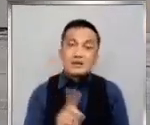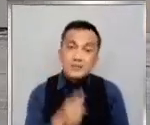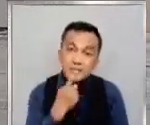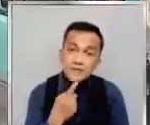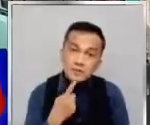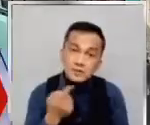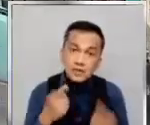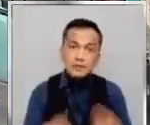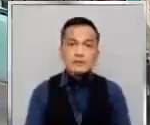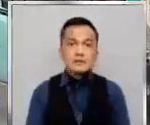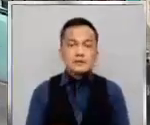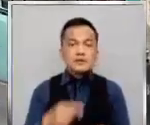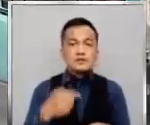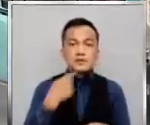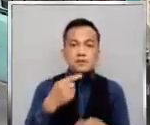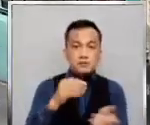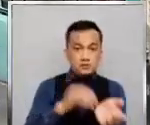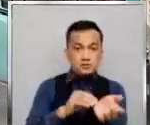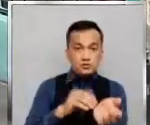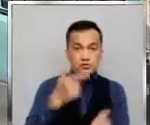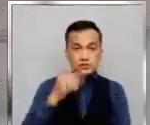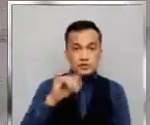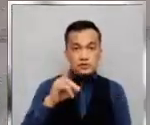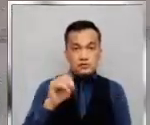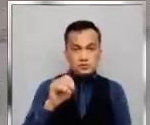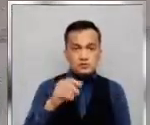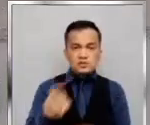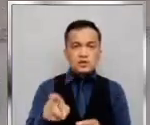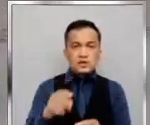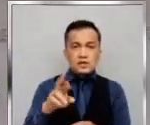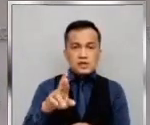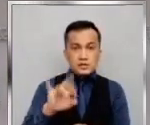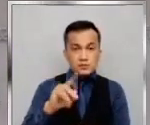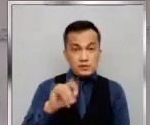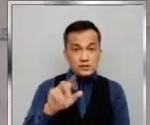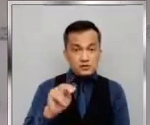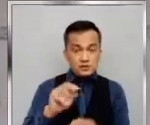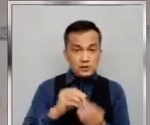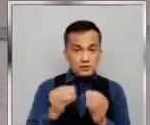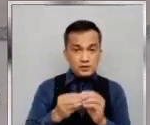Guido David, hindi naman gumagalaw ang reproduction number o bilis ng hawaan na